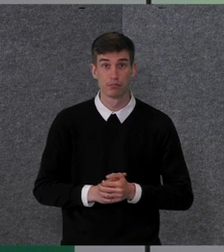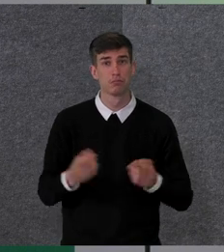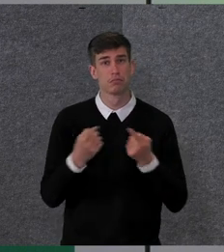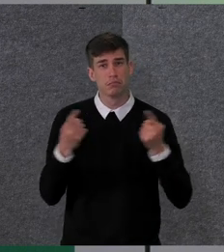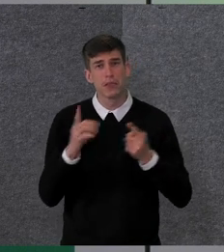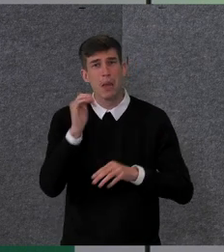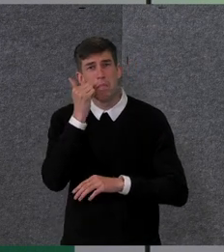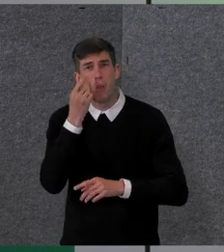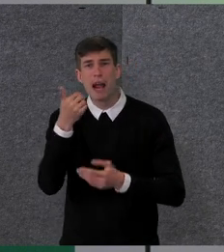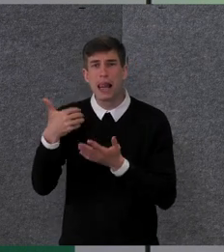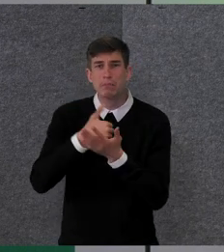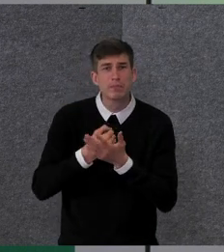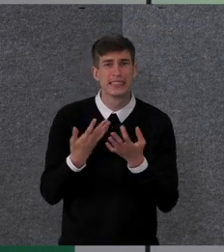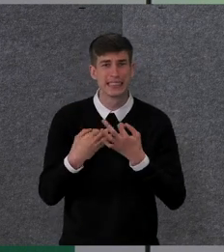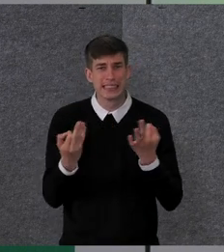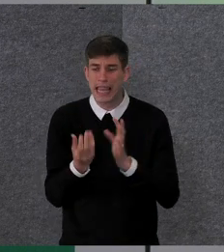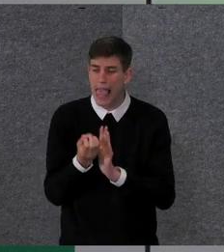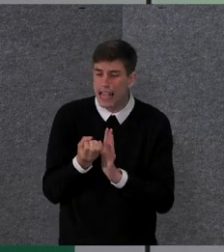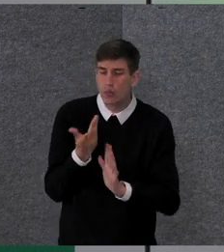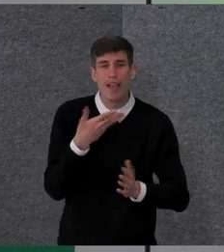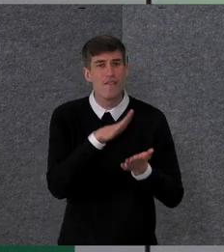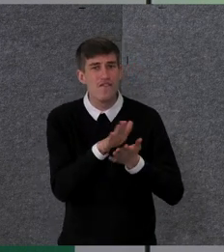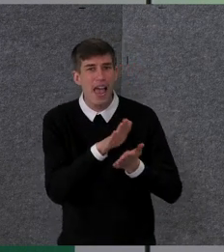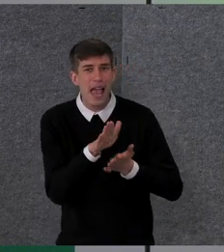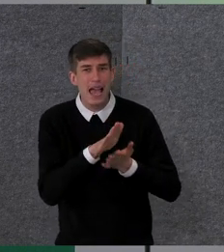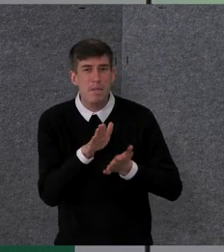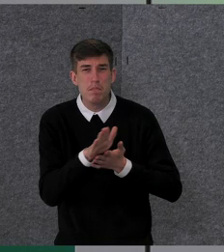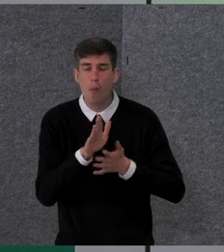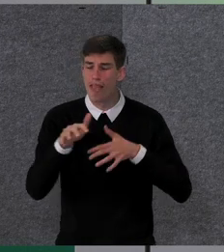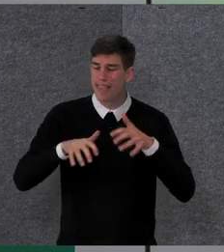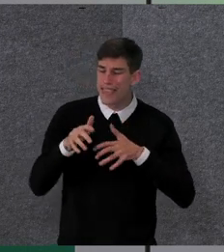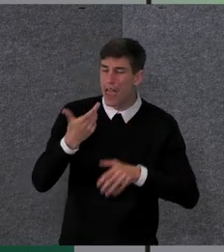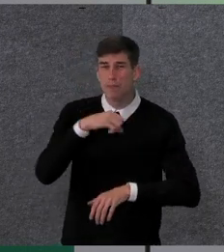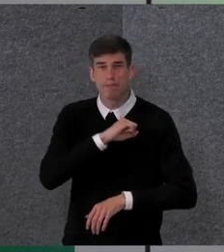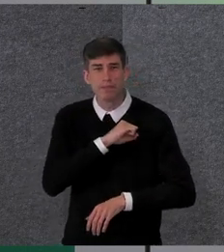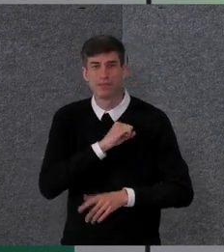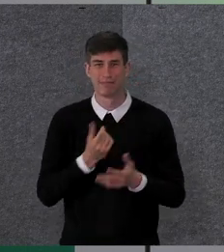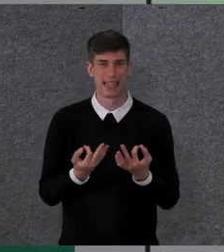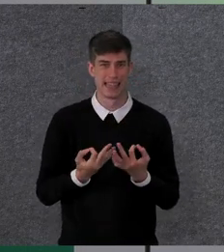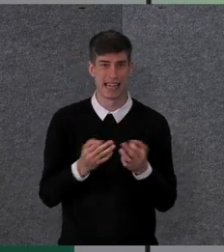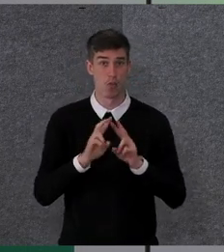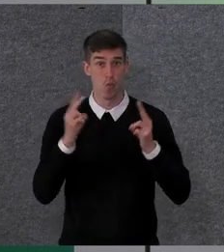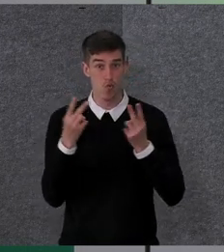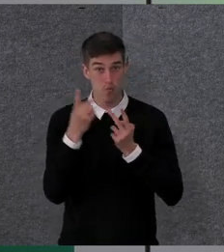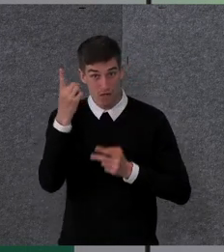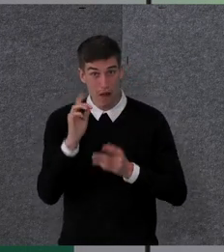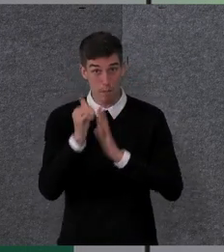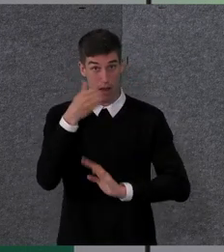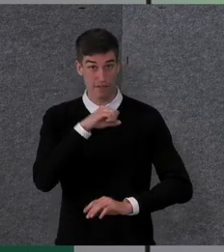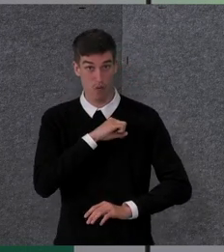Kein Bauer, kein Erzeuger, kein Verbraucher, kein Tier und eben auch nicht unsere Umwelt und unser Klima.